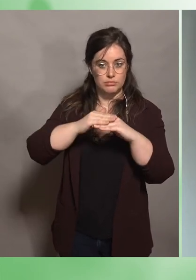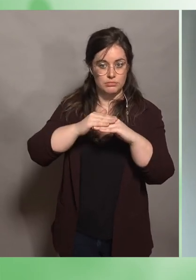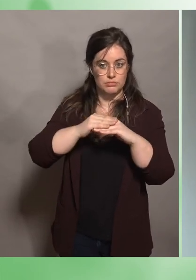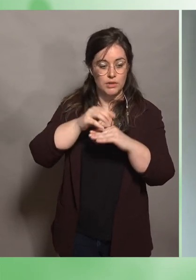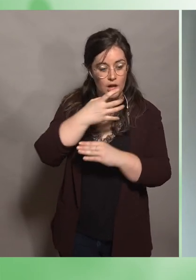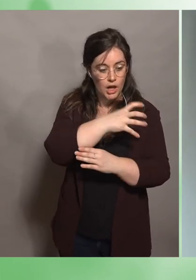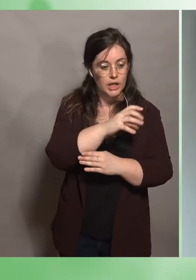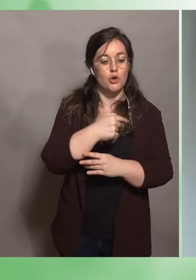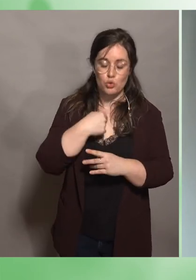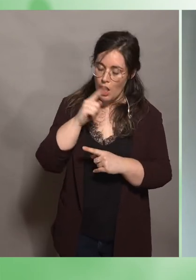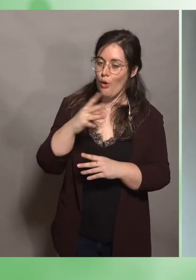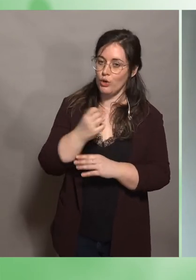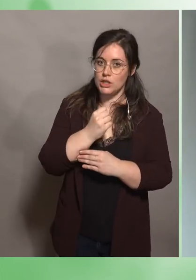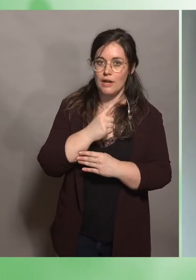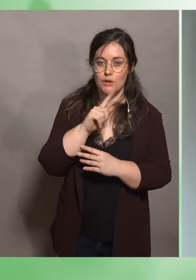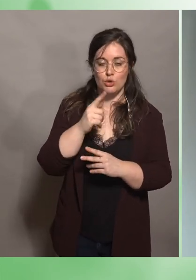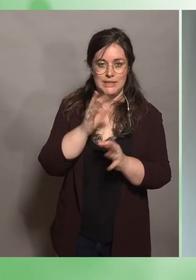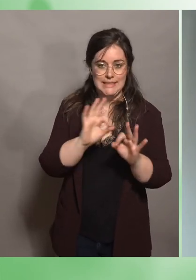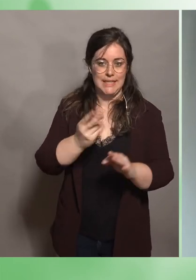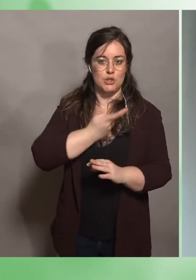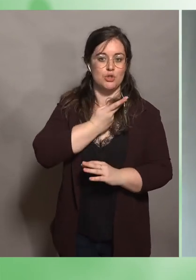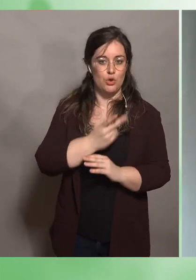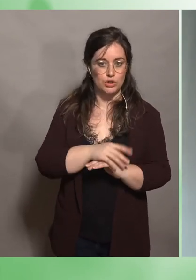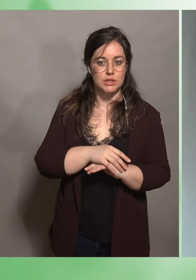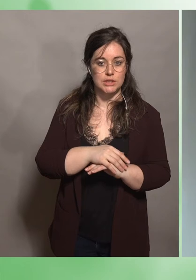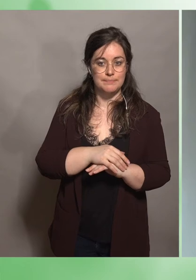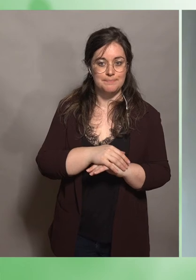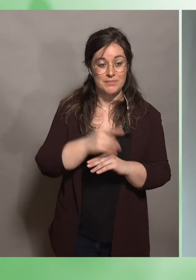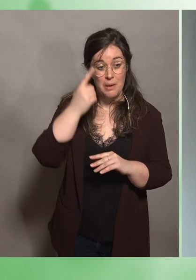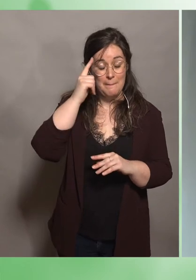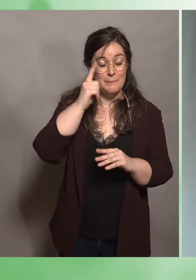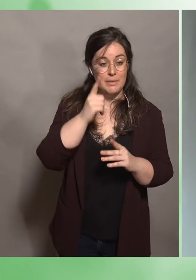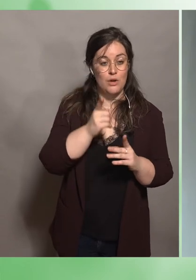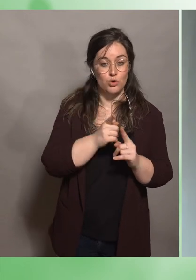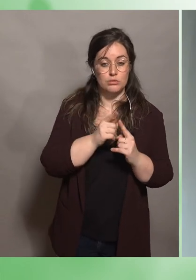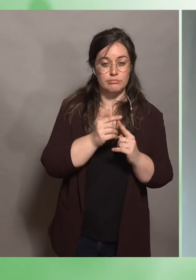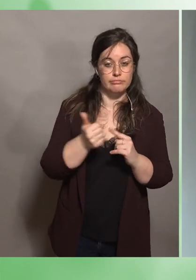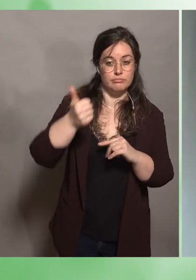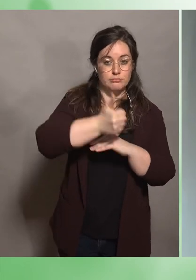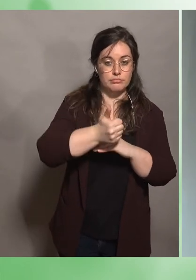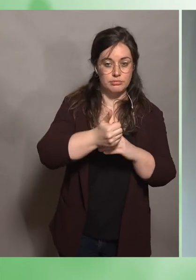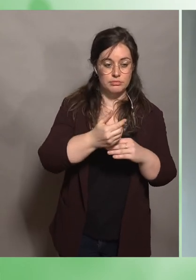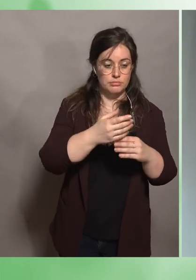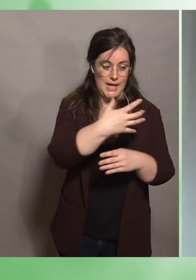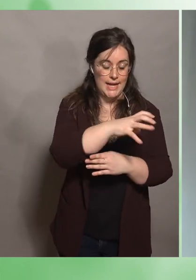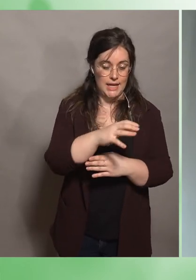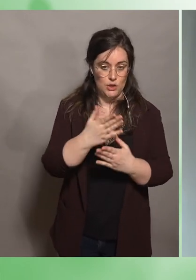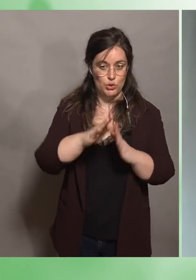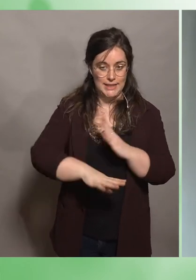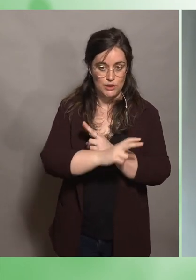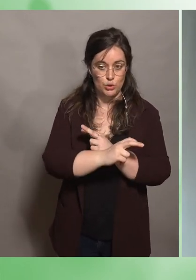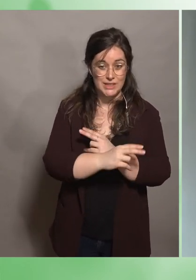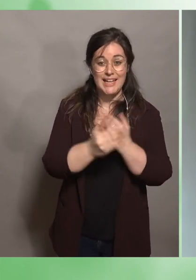gelungen. Darauf bin ich auch wirklich sehr, sehr stolz. Die Pilotregion ist Niederösterreich. Wir sind aber jetzt mittlerweile auch